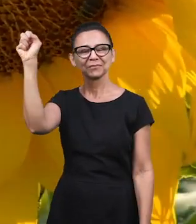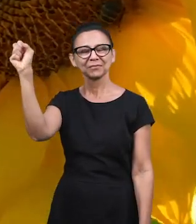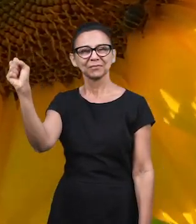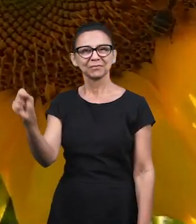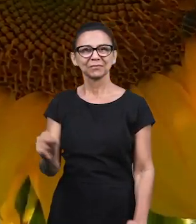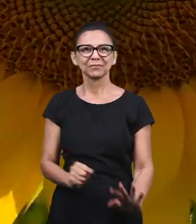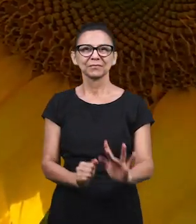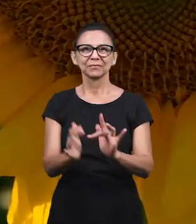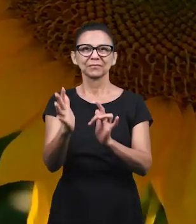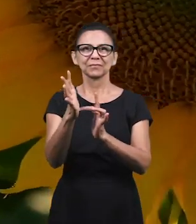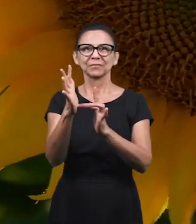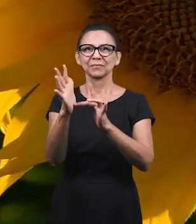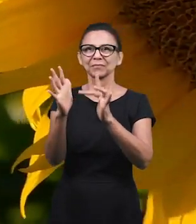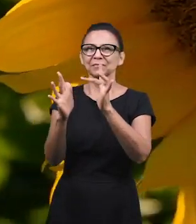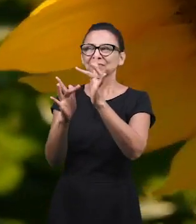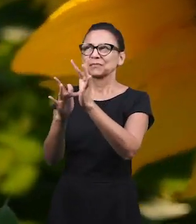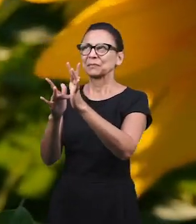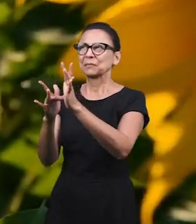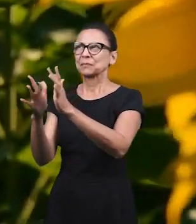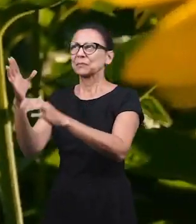em mim